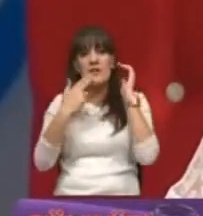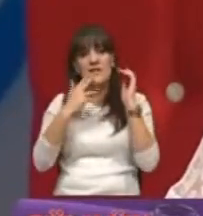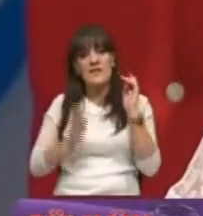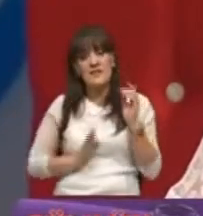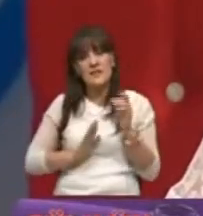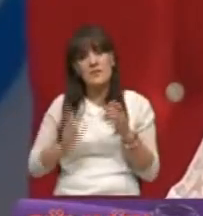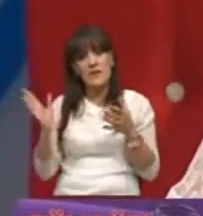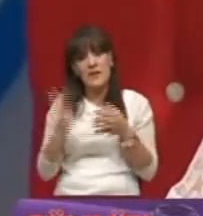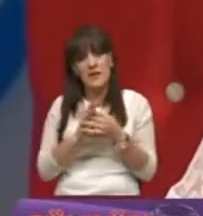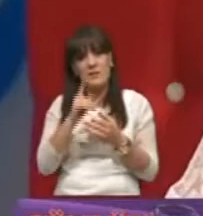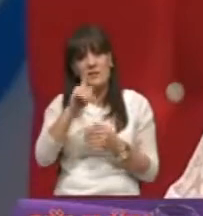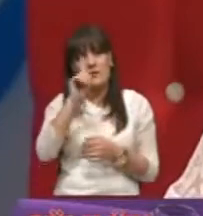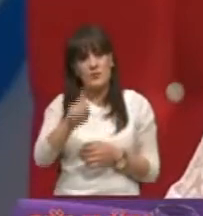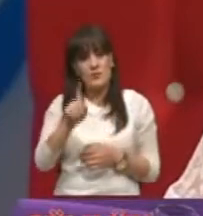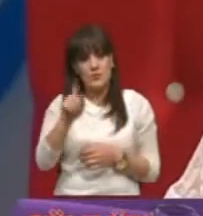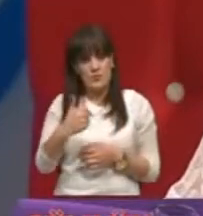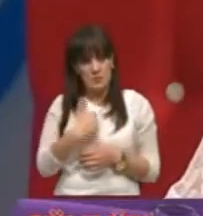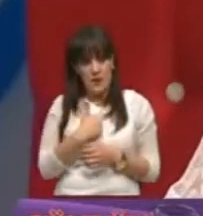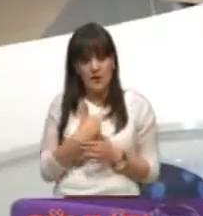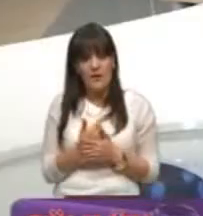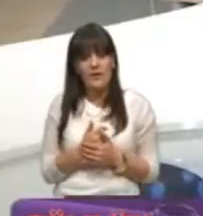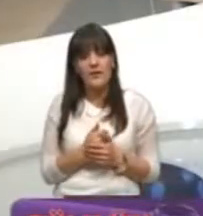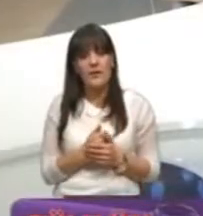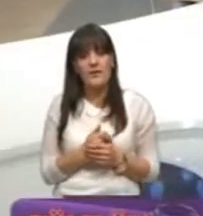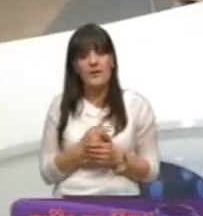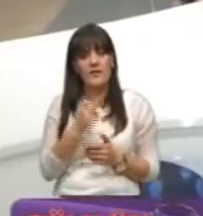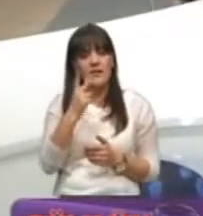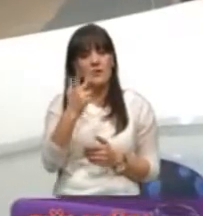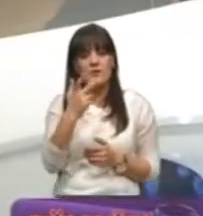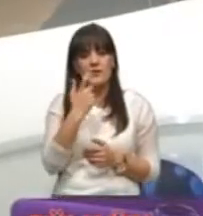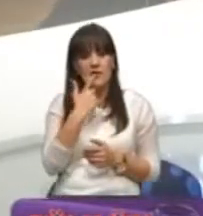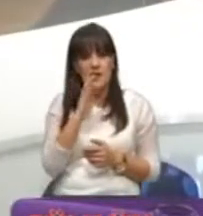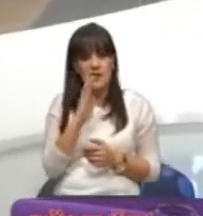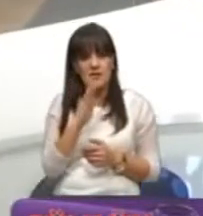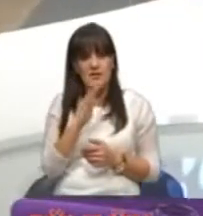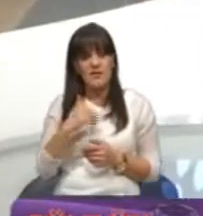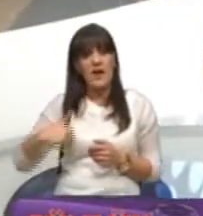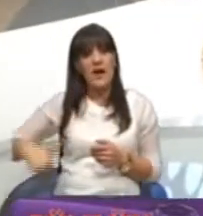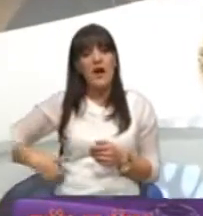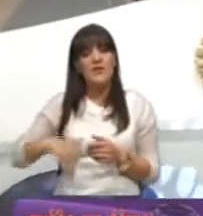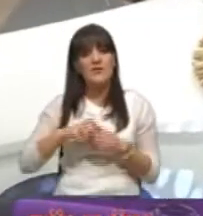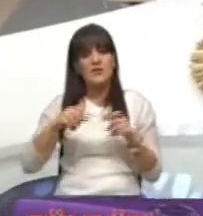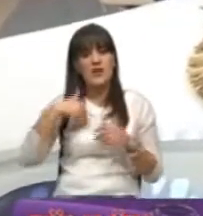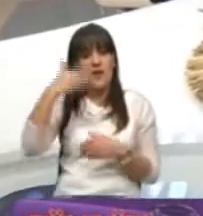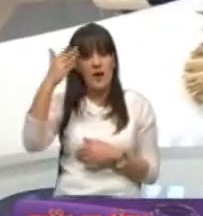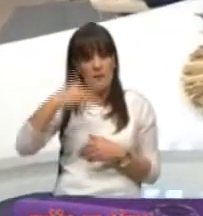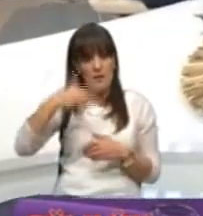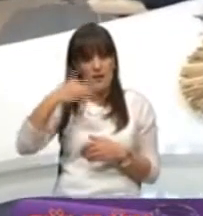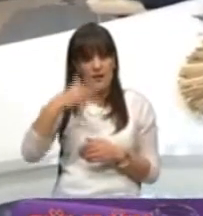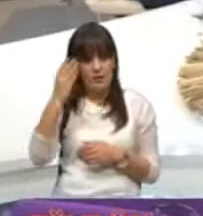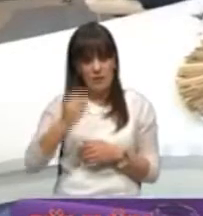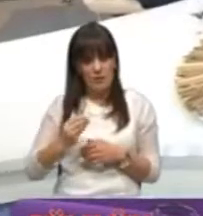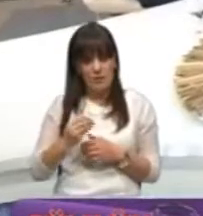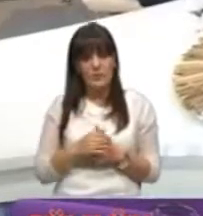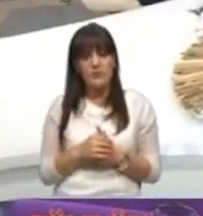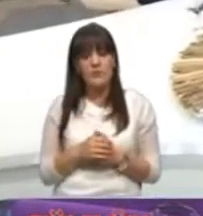Kızımla ilgili bir soru soracağım ben. Buyurun. 2-3 yaşında kalça çıkıklığından ameliyat olmuştu.